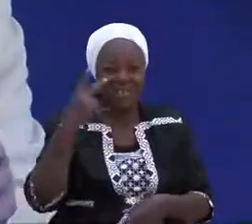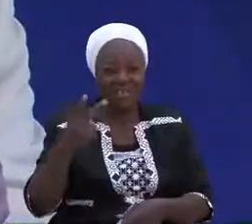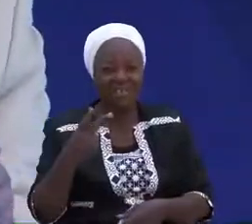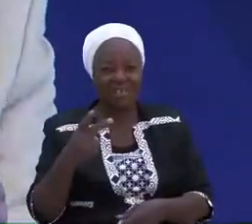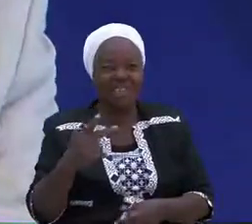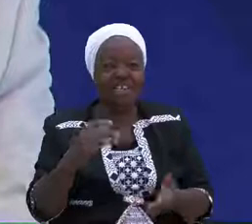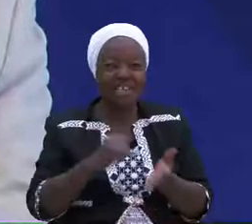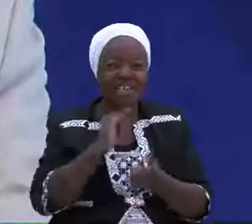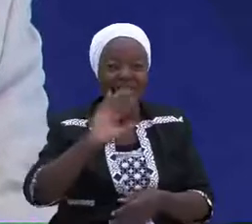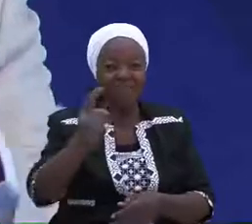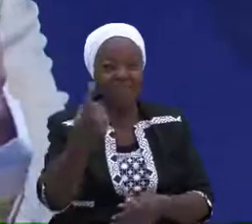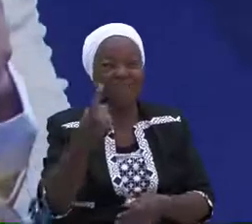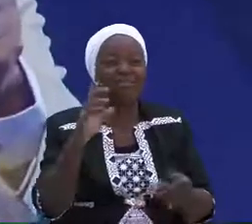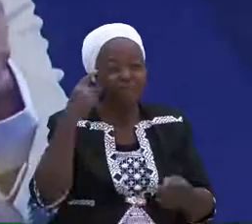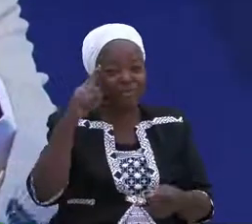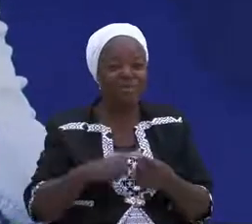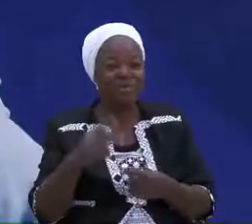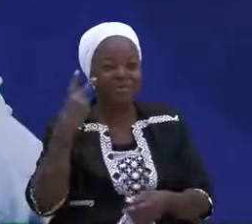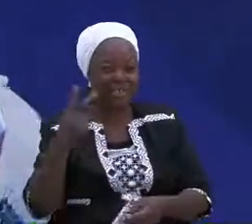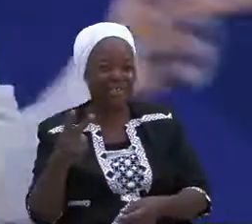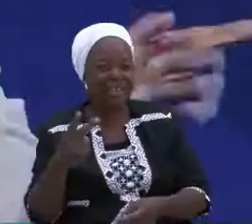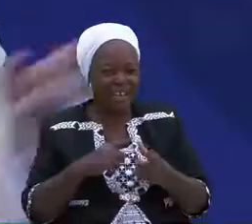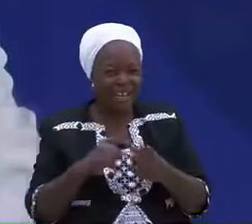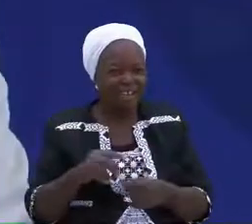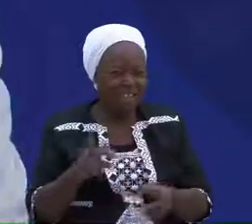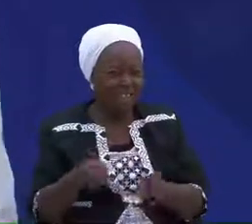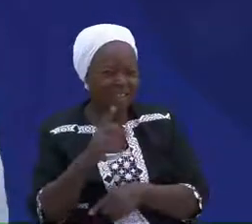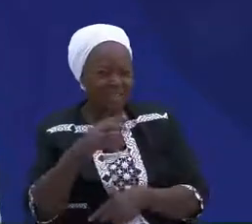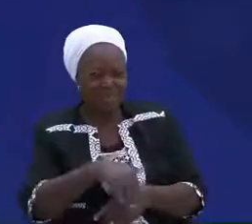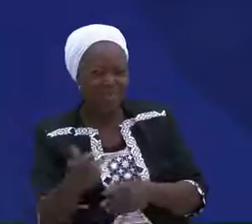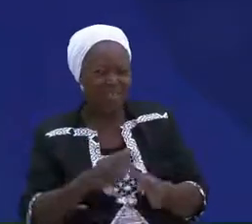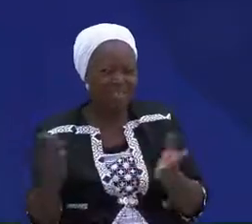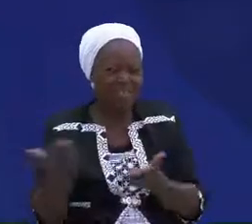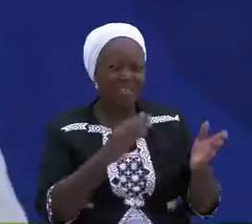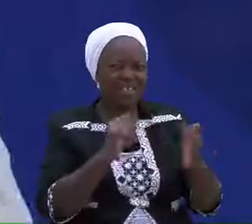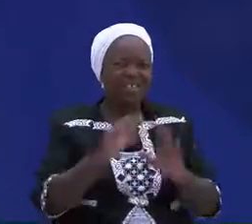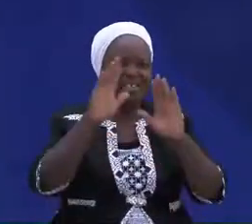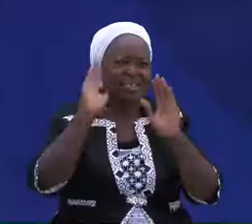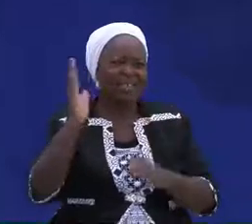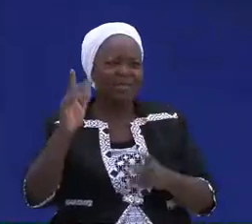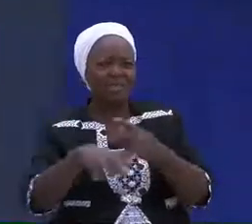donnons les témoignages, racontons les témoignages des autres, nous allons également raconter ton témoignage ailleurs, ce que tu as entendu, ce que tu as